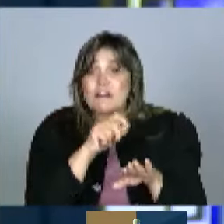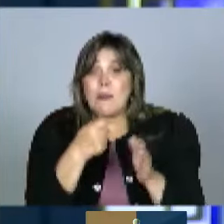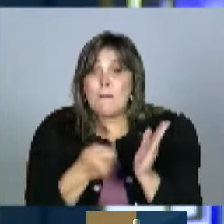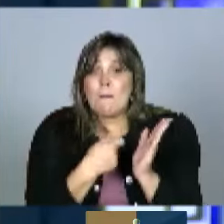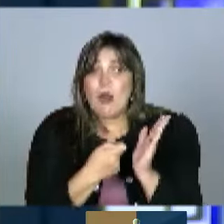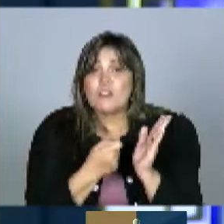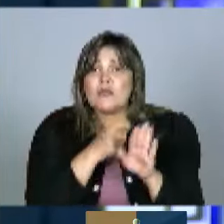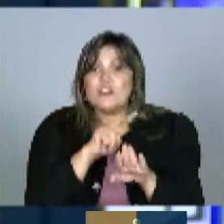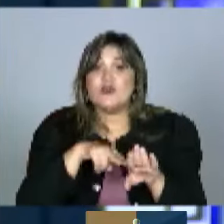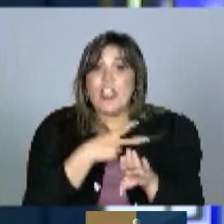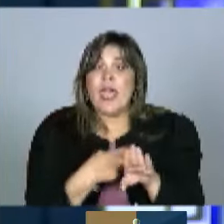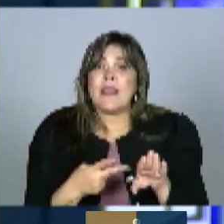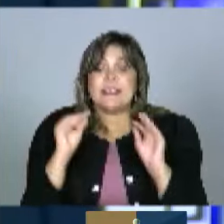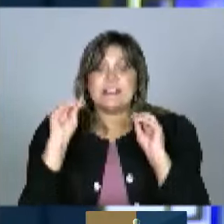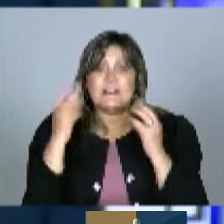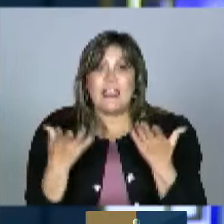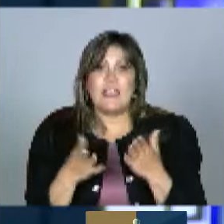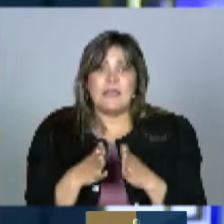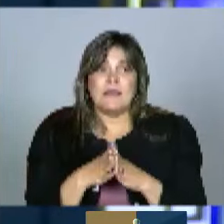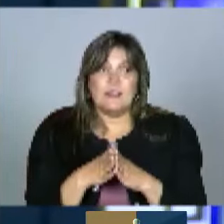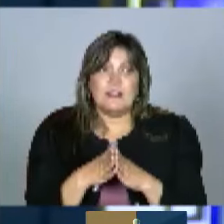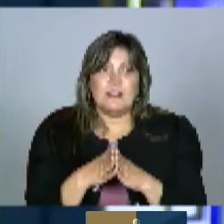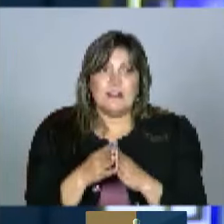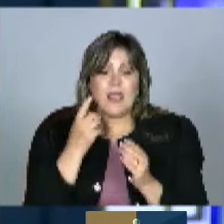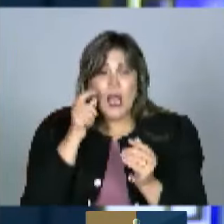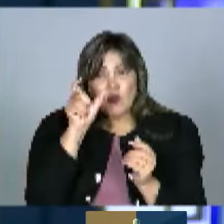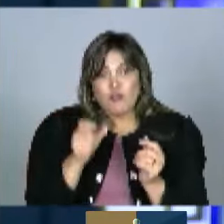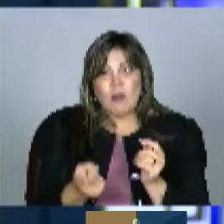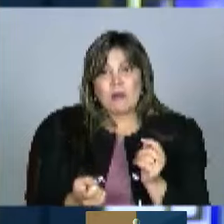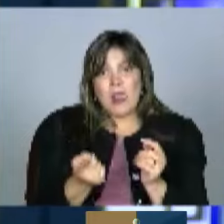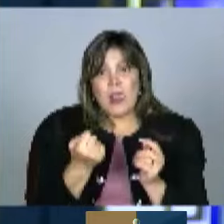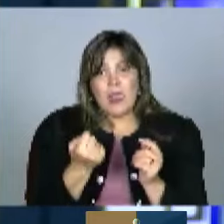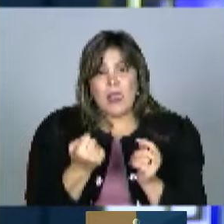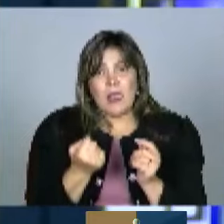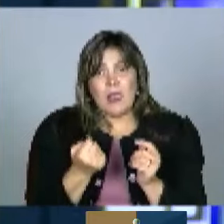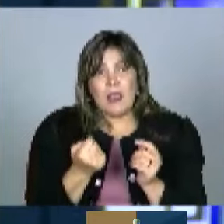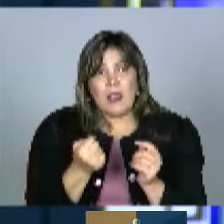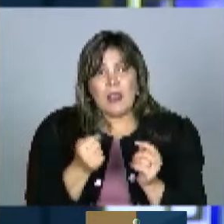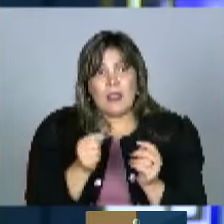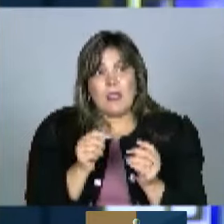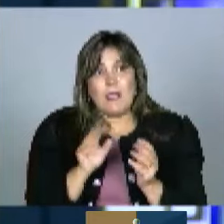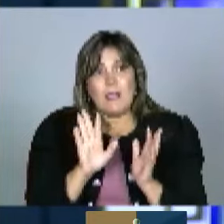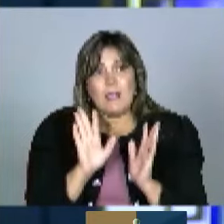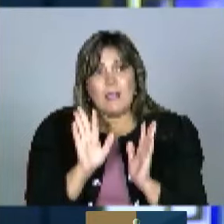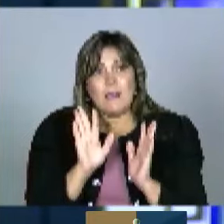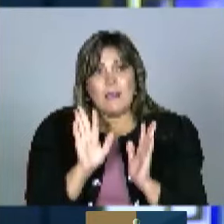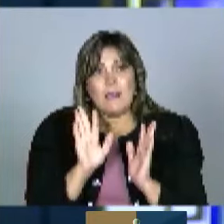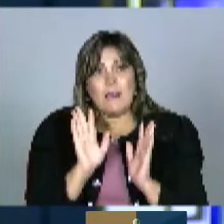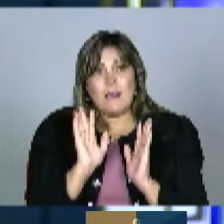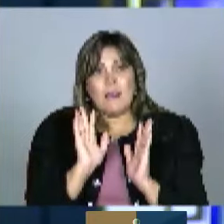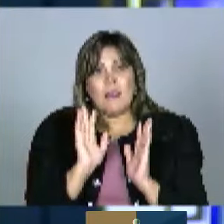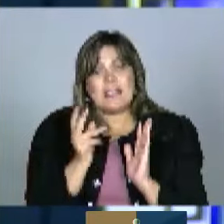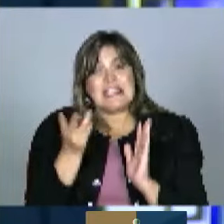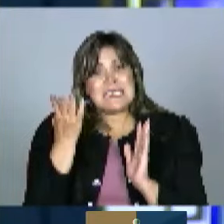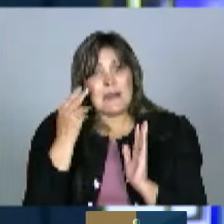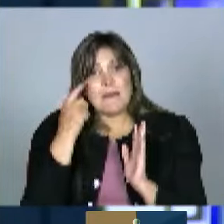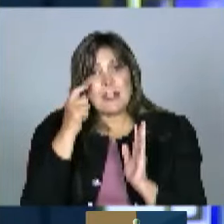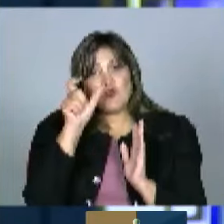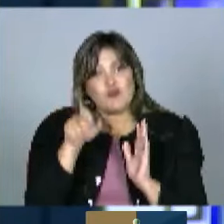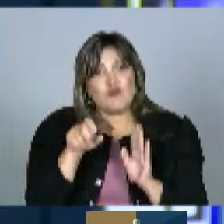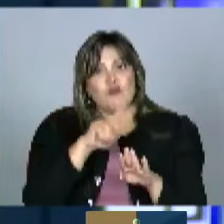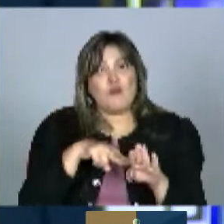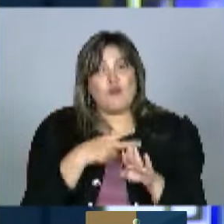مدتيشن لما يكون واحد غريب بنقول مش محتاجين شهود لان شهود كانت زمان عشان ما